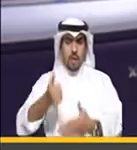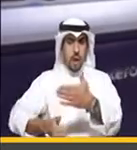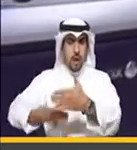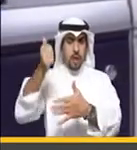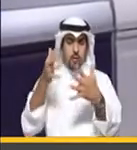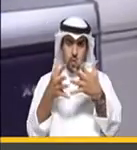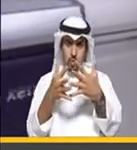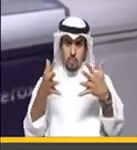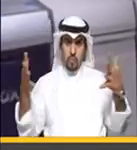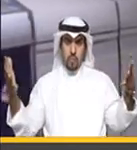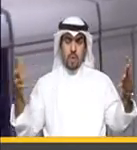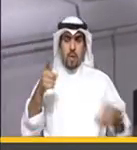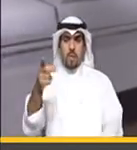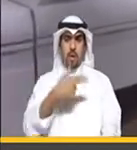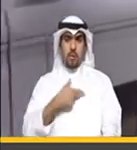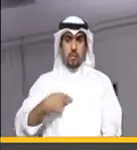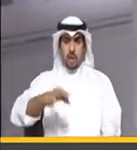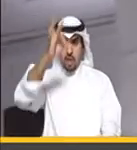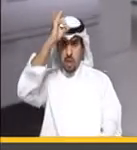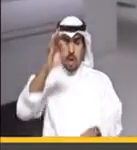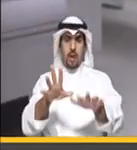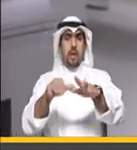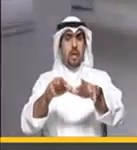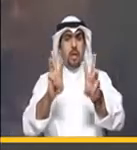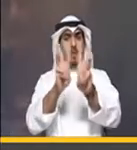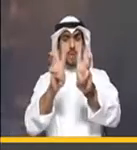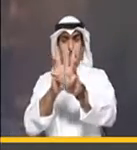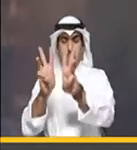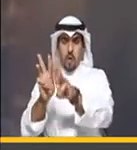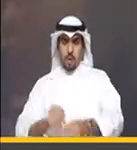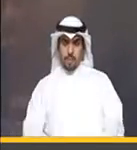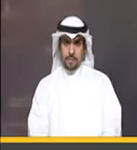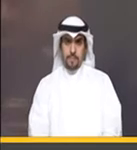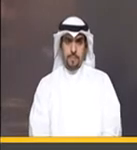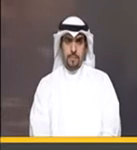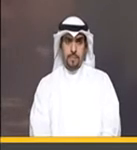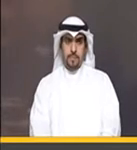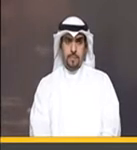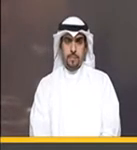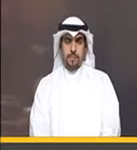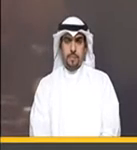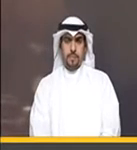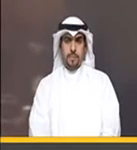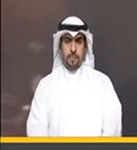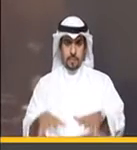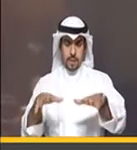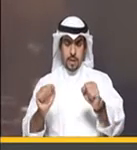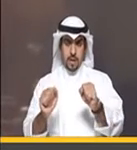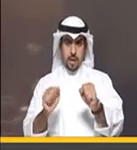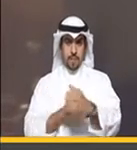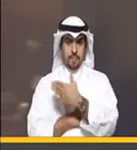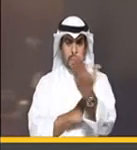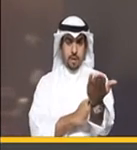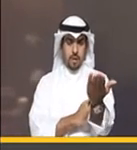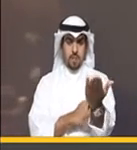كبيرا في مجال نظم وتقنية المعلومات. كما قدم وكيل الوزارة